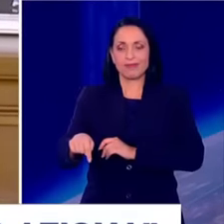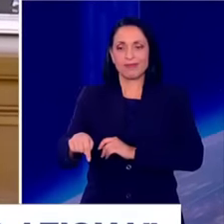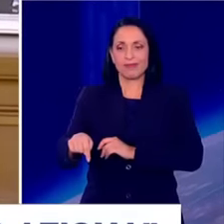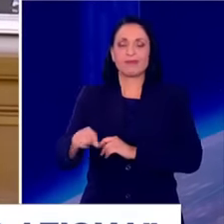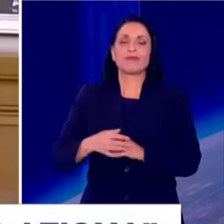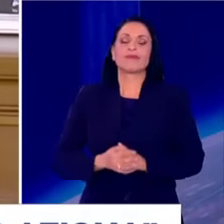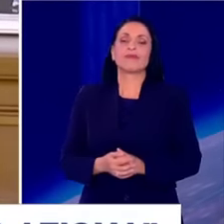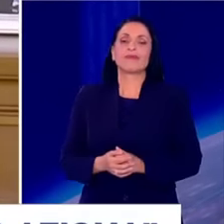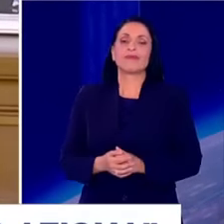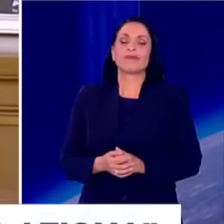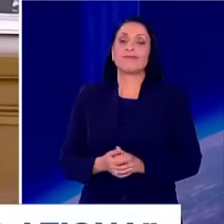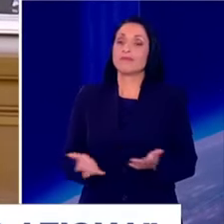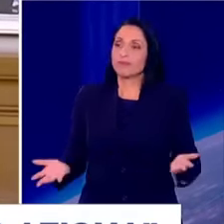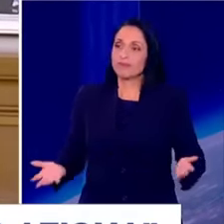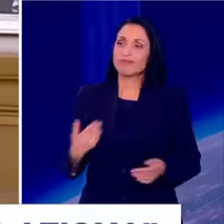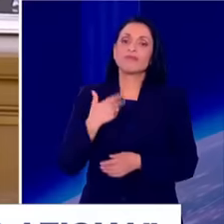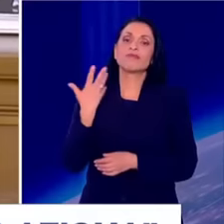σε αυτό το σημείο. Έχω